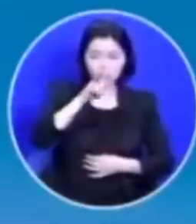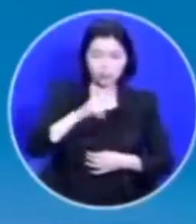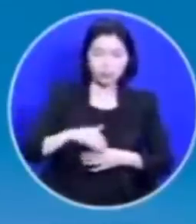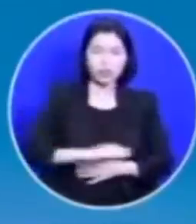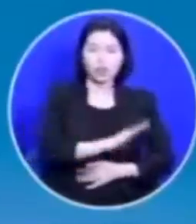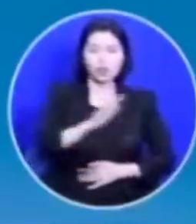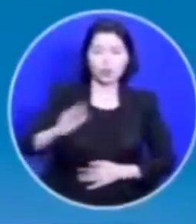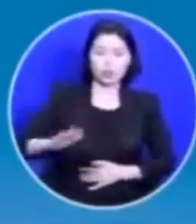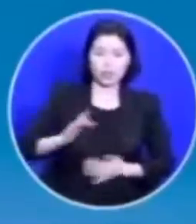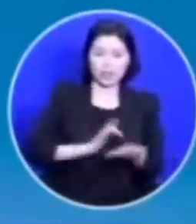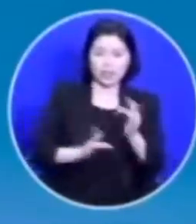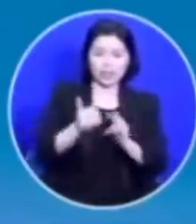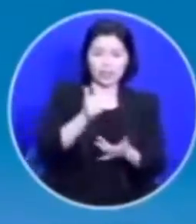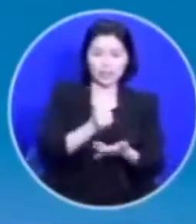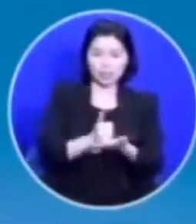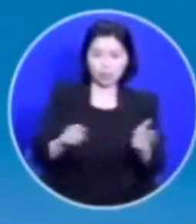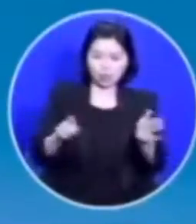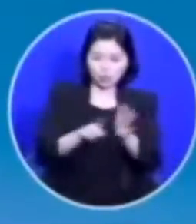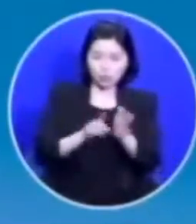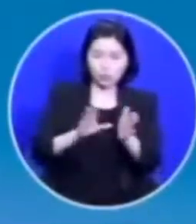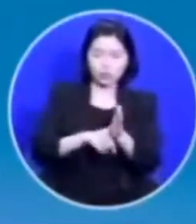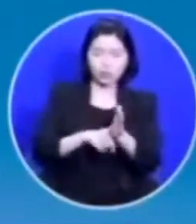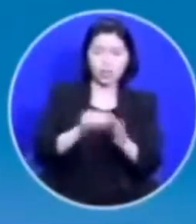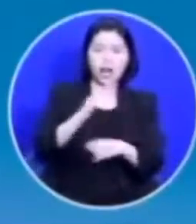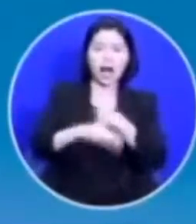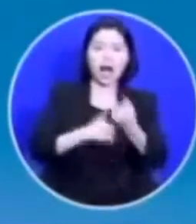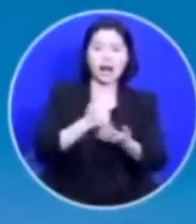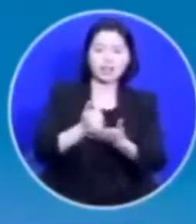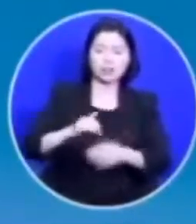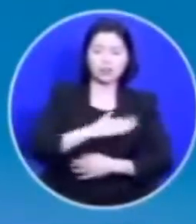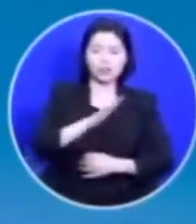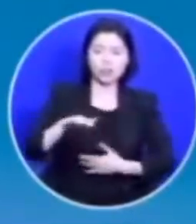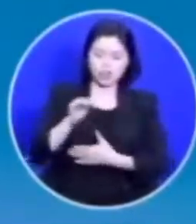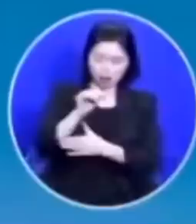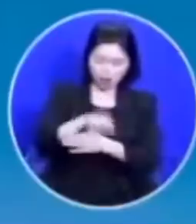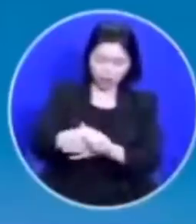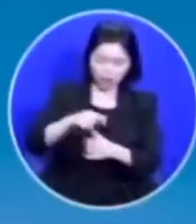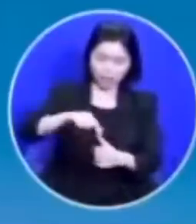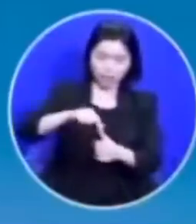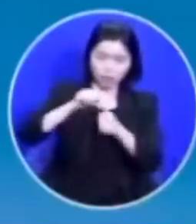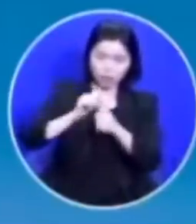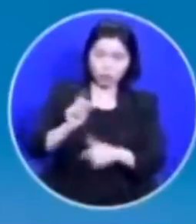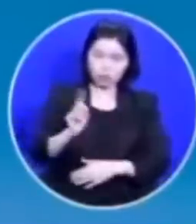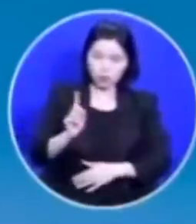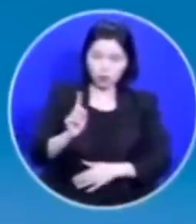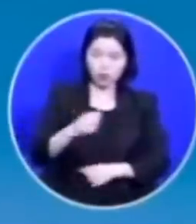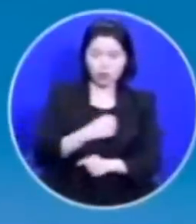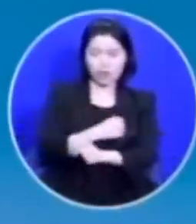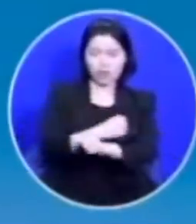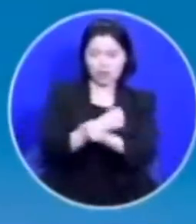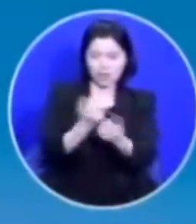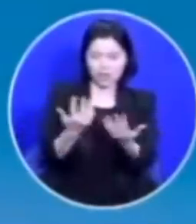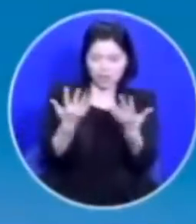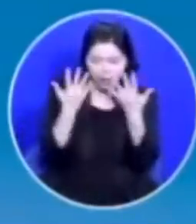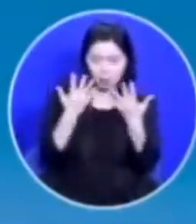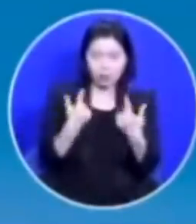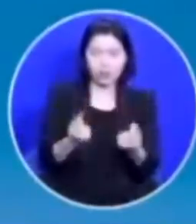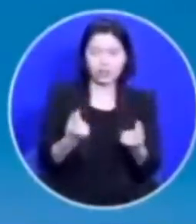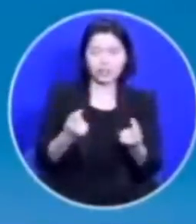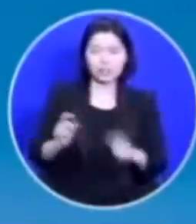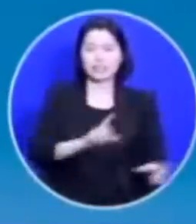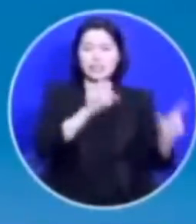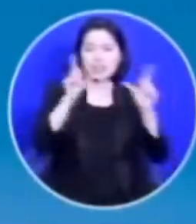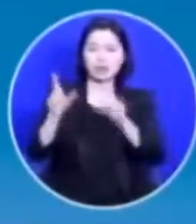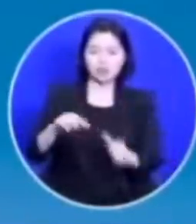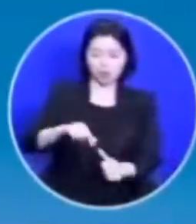우리가 예수 믿을 때 하나님이 우리에게 허락하신 구원은 바로 이 감옥과 같은 삶에서 우리를 건져 주시는